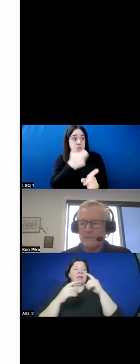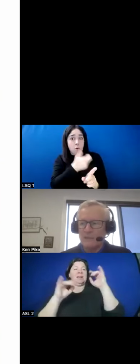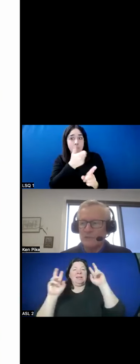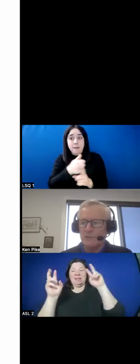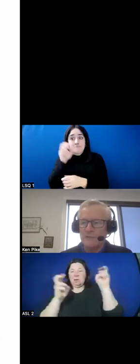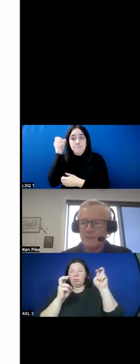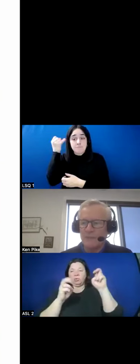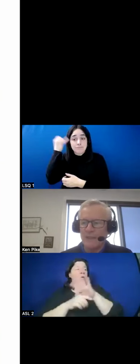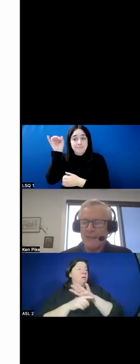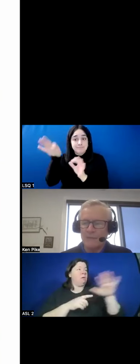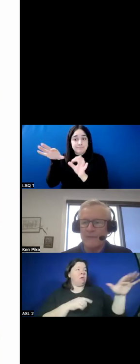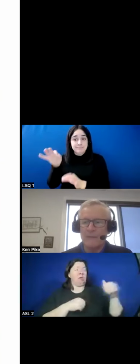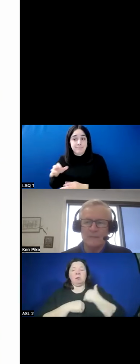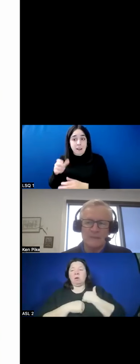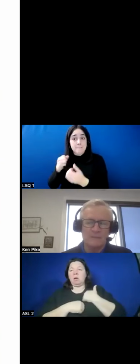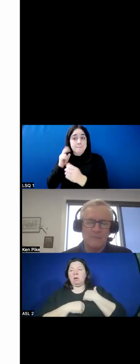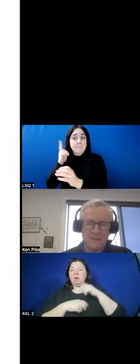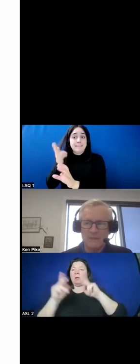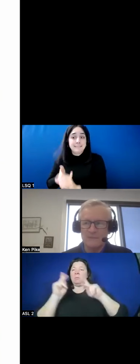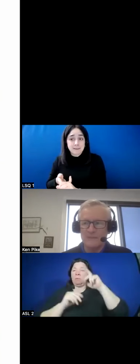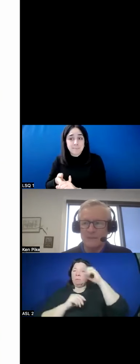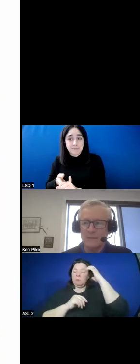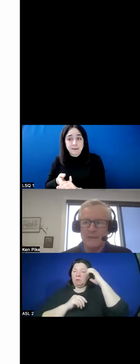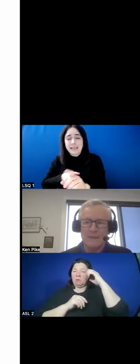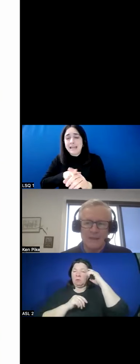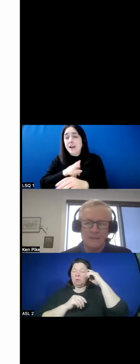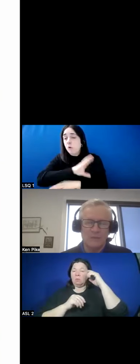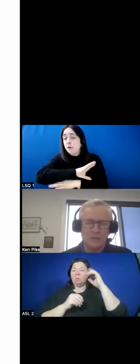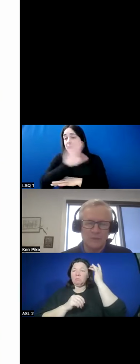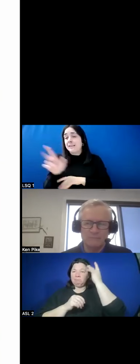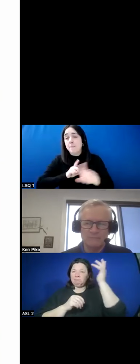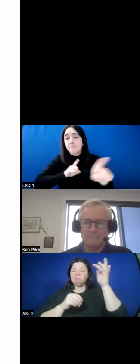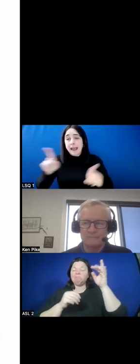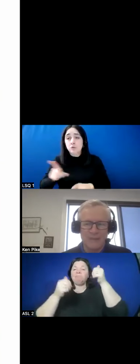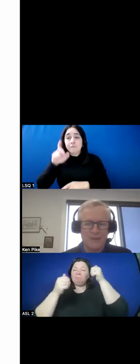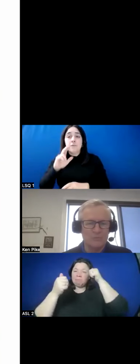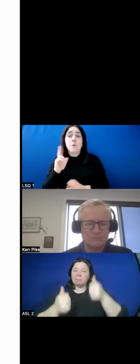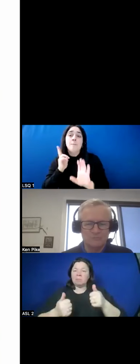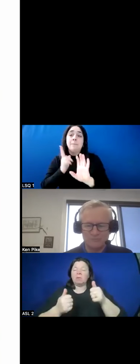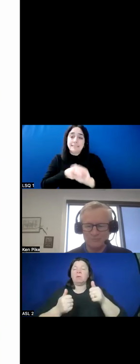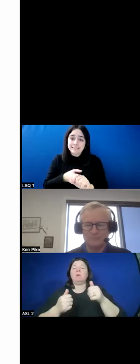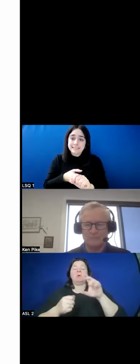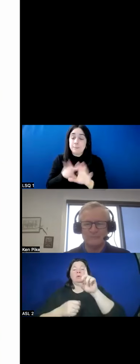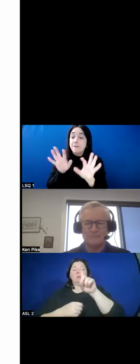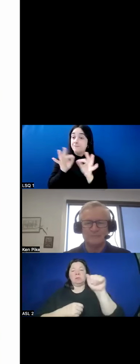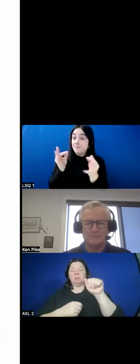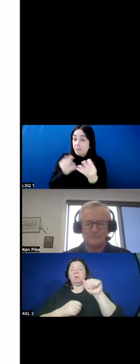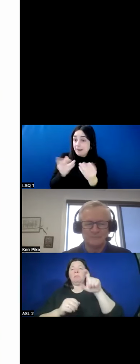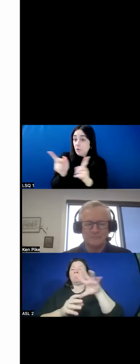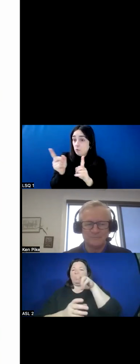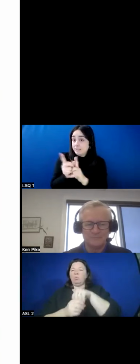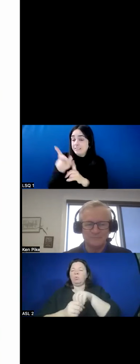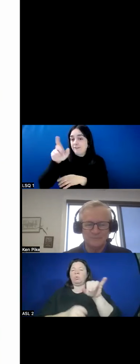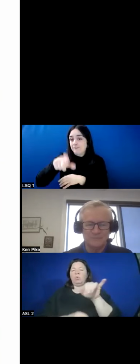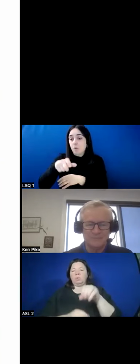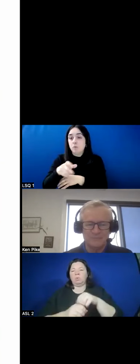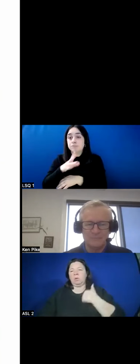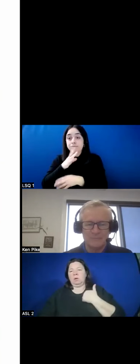question importante partout au Canada. Les personnes ayant une déficience intellectuelle et leurs familles doivent être prises en compte et incluses.